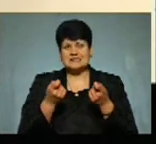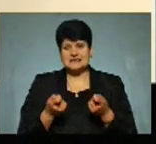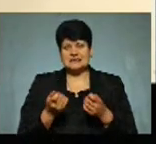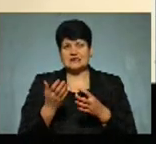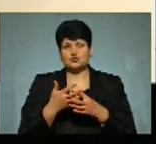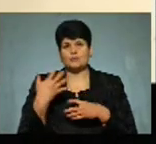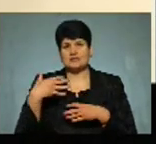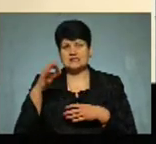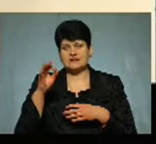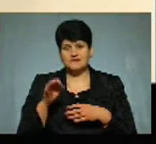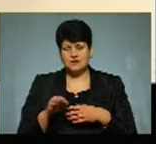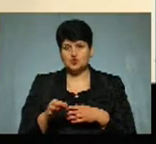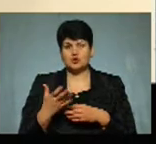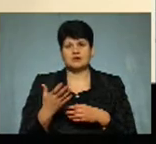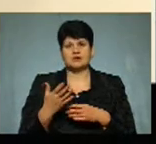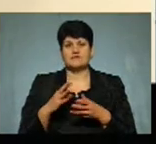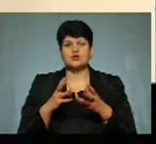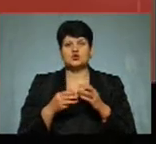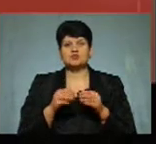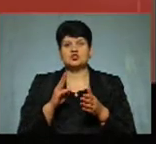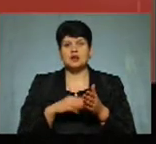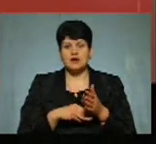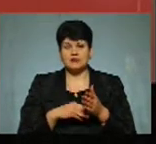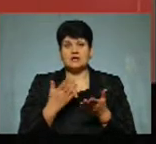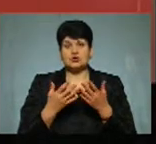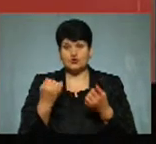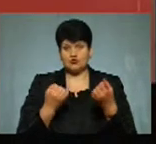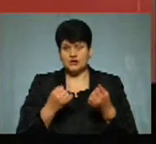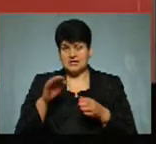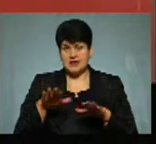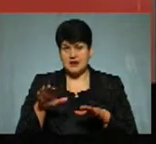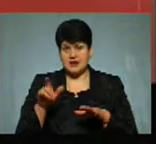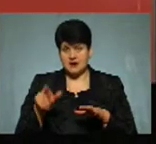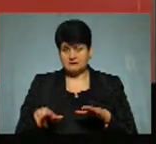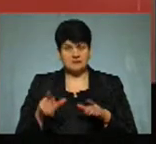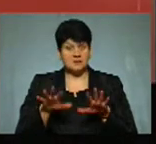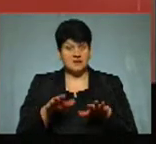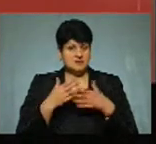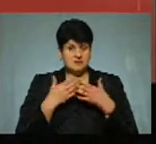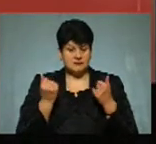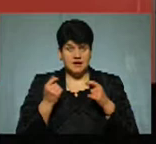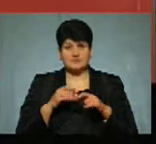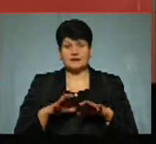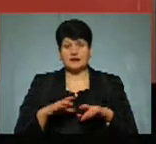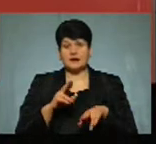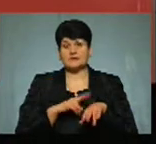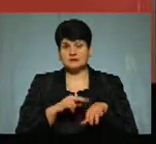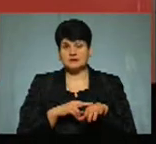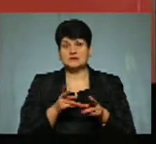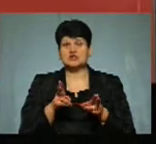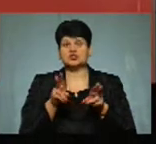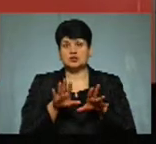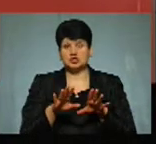розмірі 50% від суми штрафу. Тобто, якщо водія немає на місці, інспектор спершу залишає так